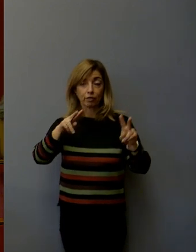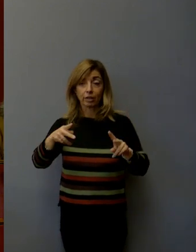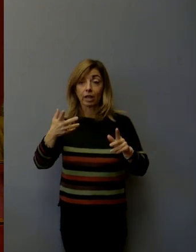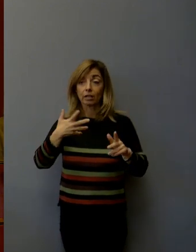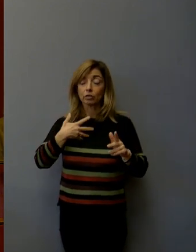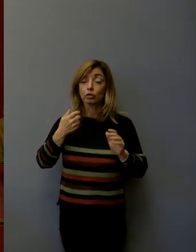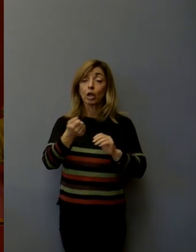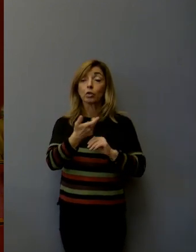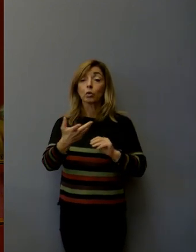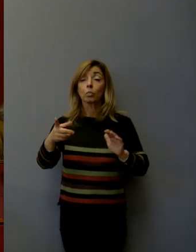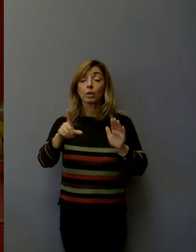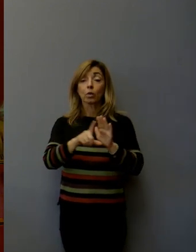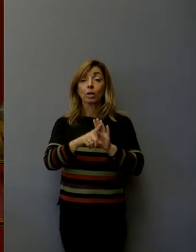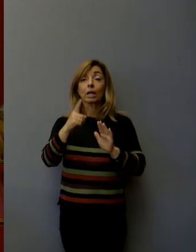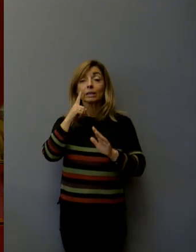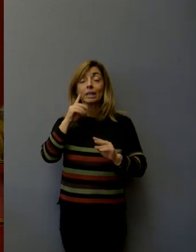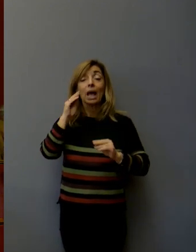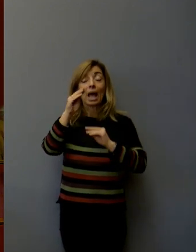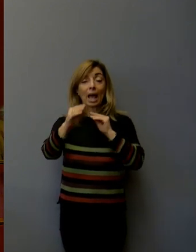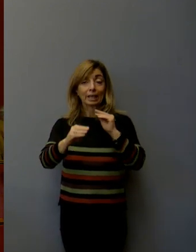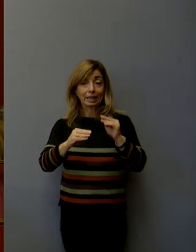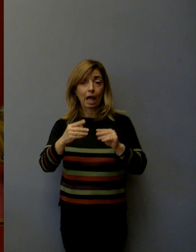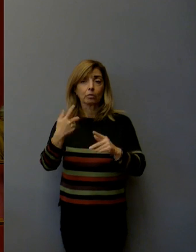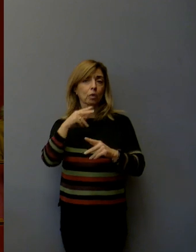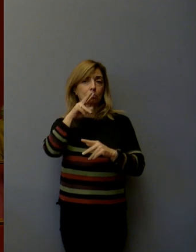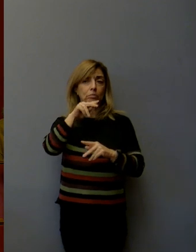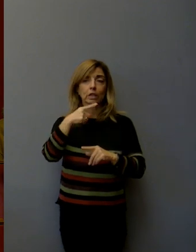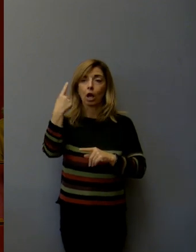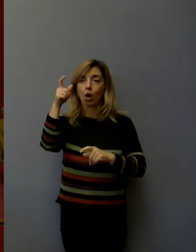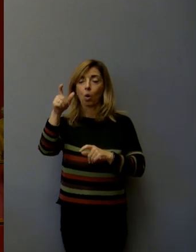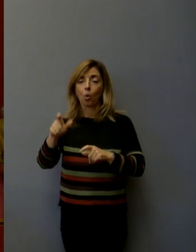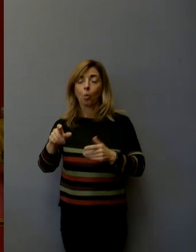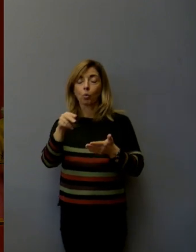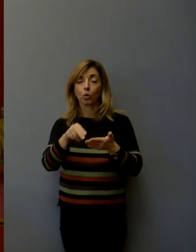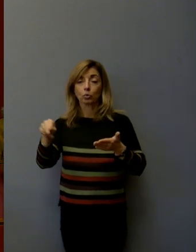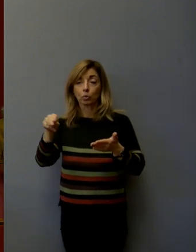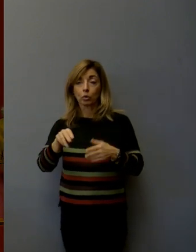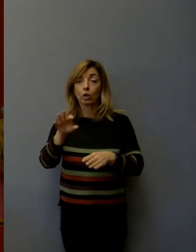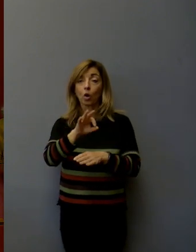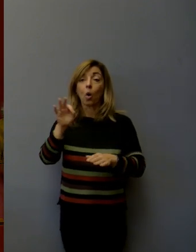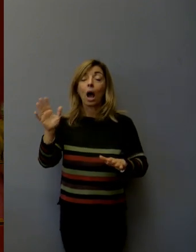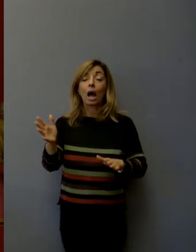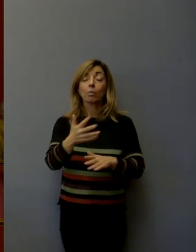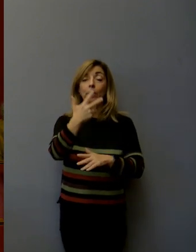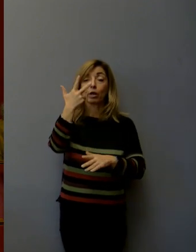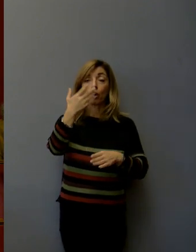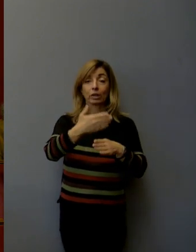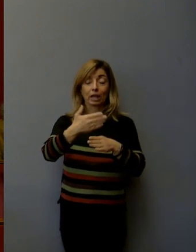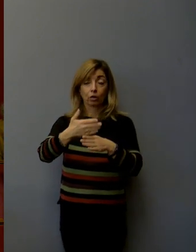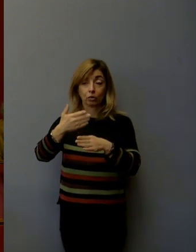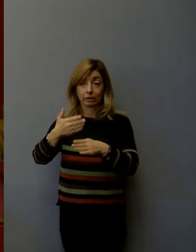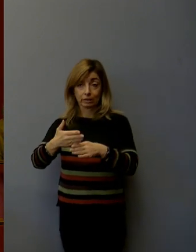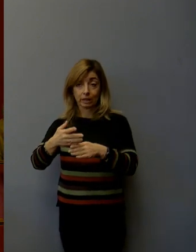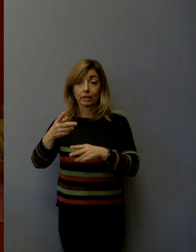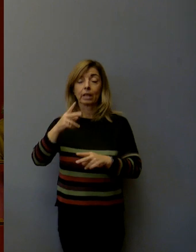numero legale Quando ciò si ha chiesto anche oralmente da uno degli scrutatori o da almeno tre consiglieri alla fine della